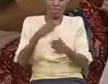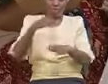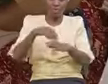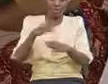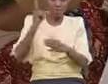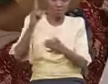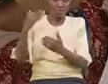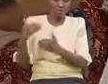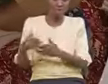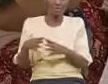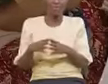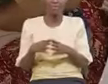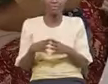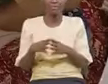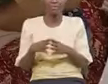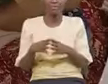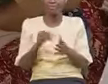Enye nyui le akpa ɖeka.